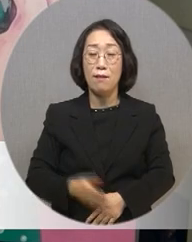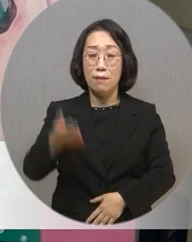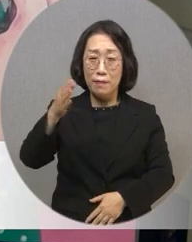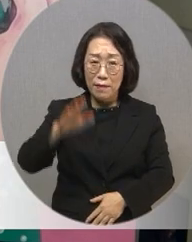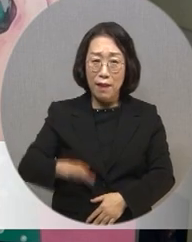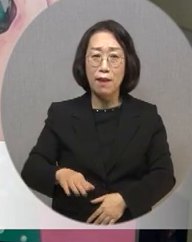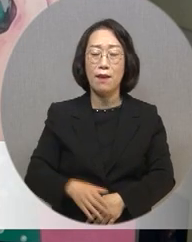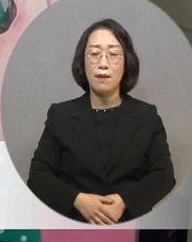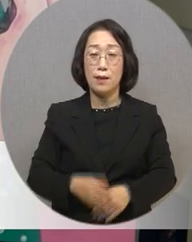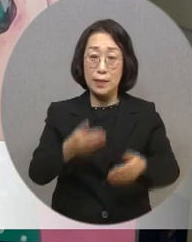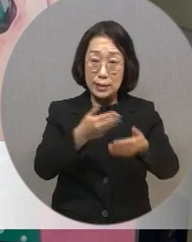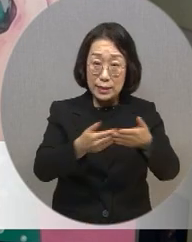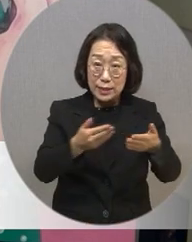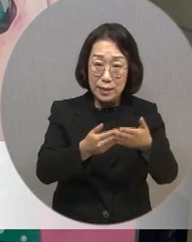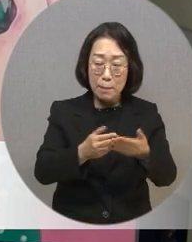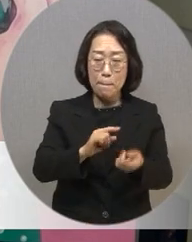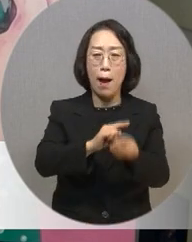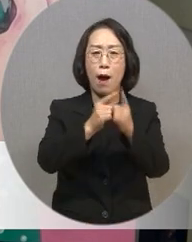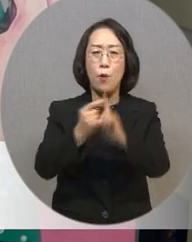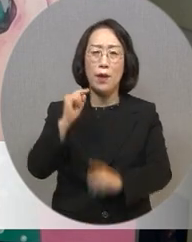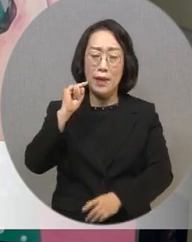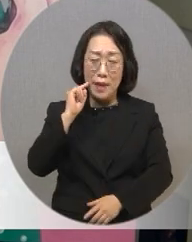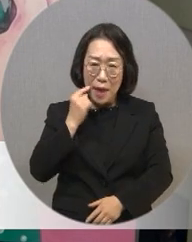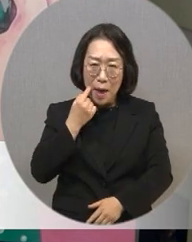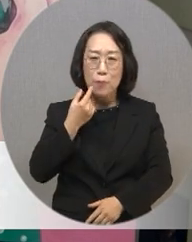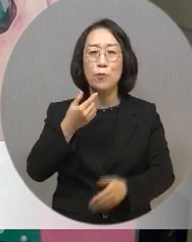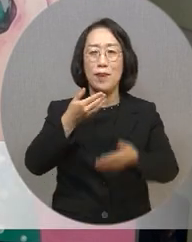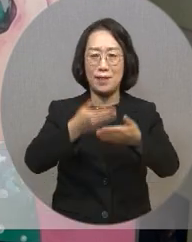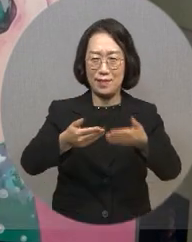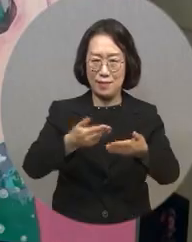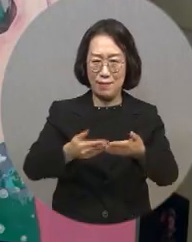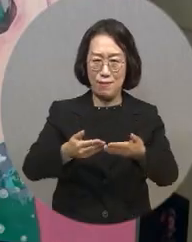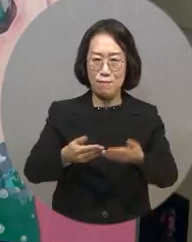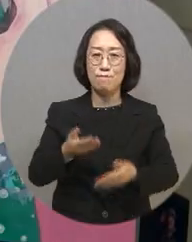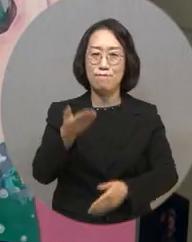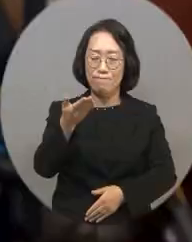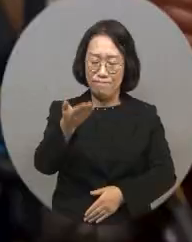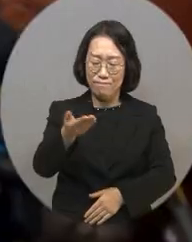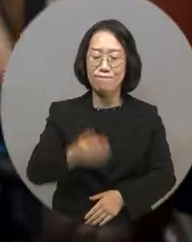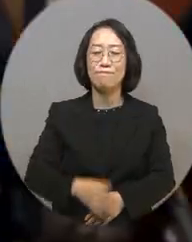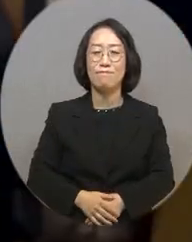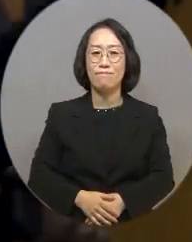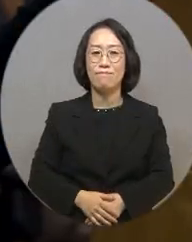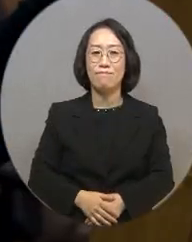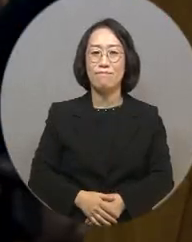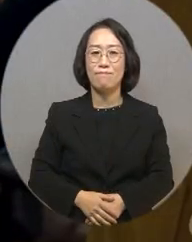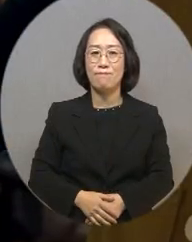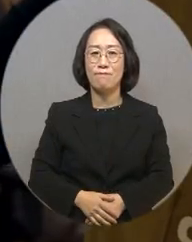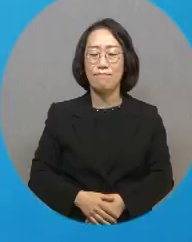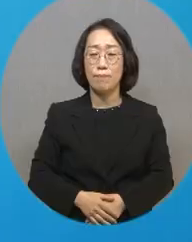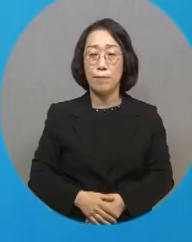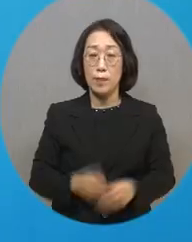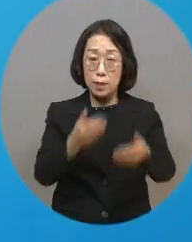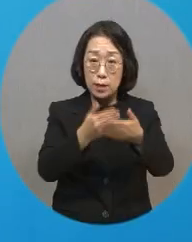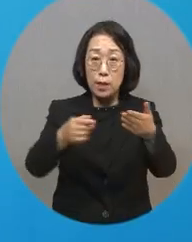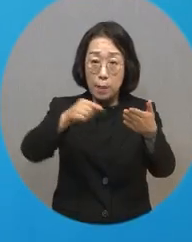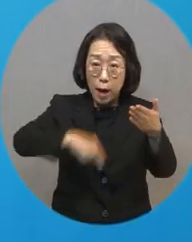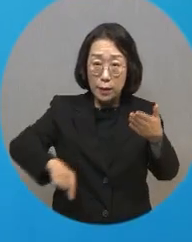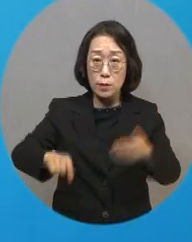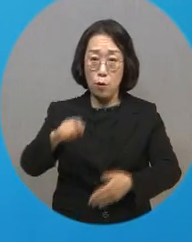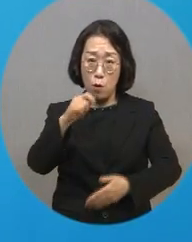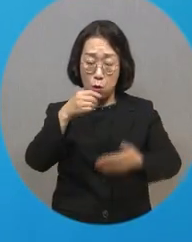그랬는데 그림에서는 아마 좀 이쁜 손으로 해드리고 싶어서 이렇게 좀. 작품 속에서 그녀의